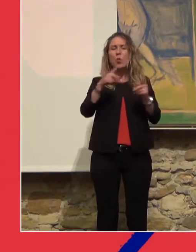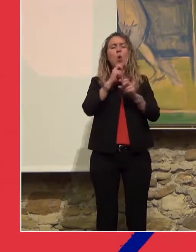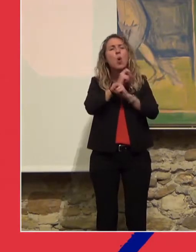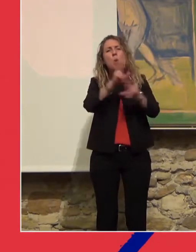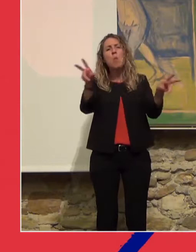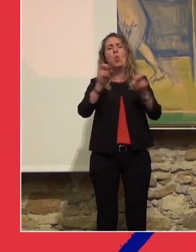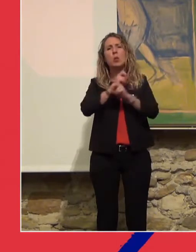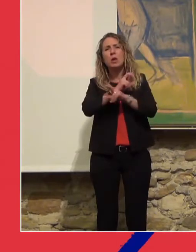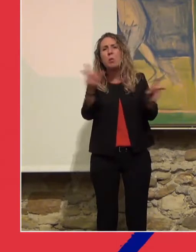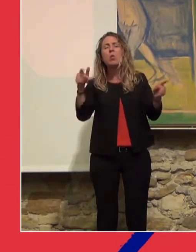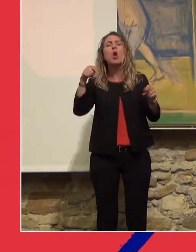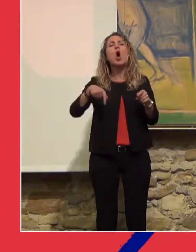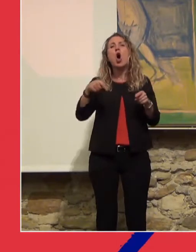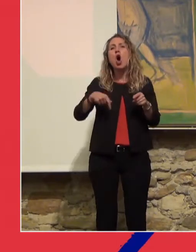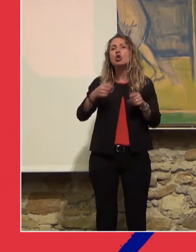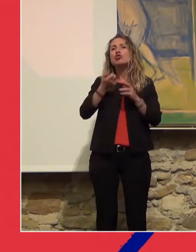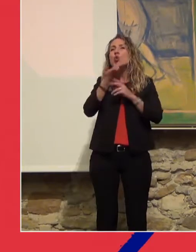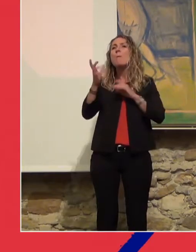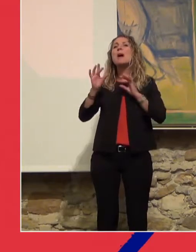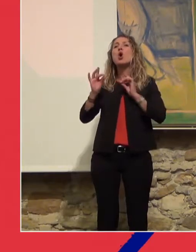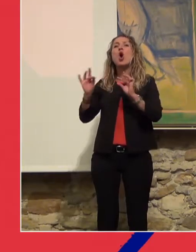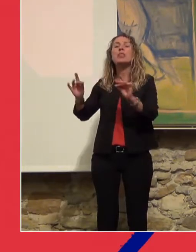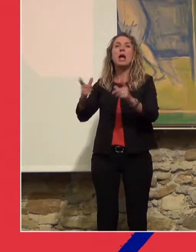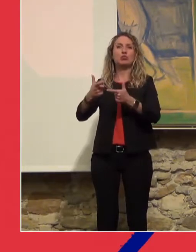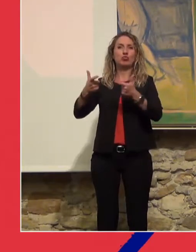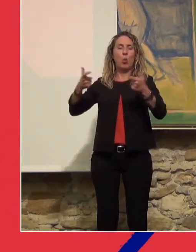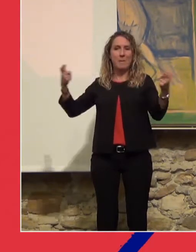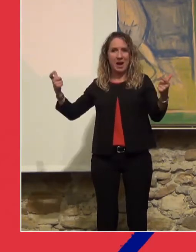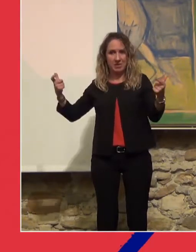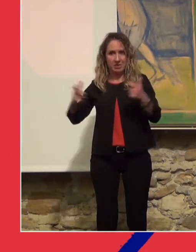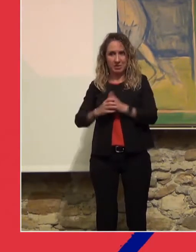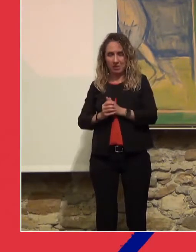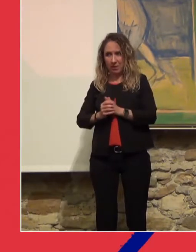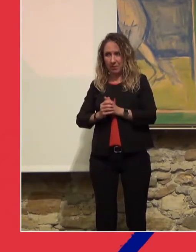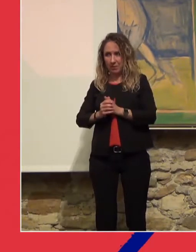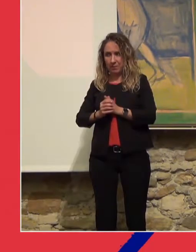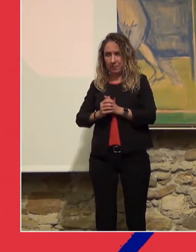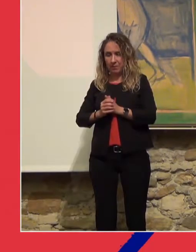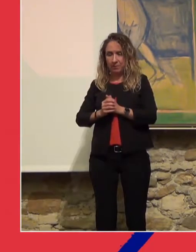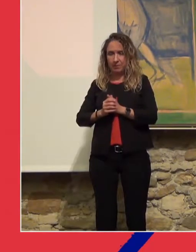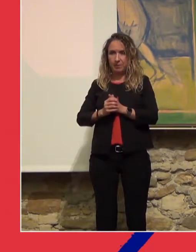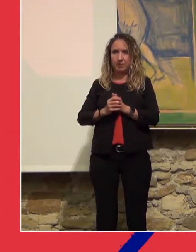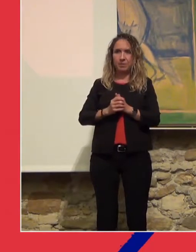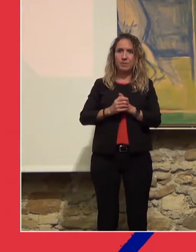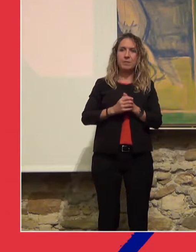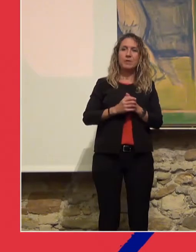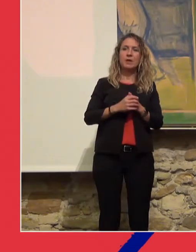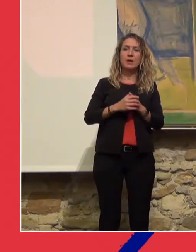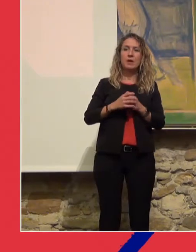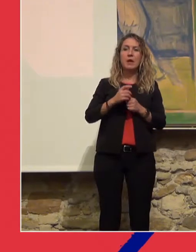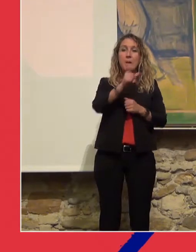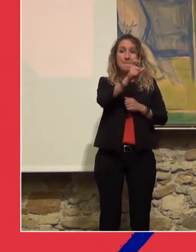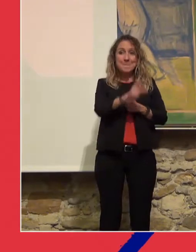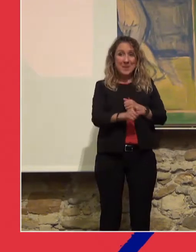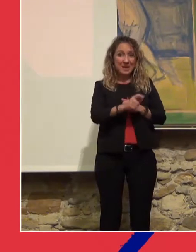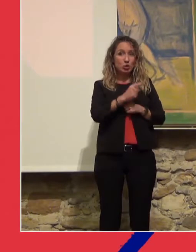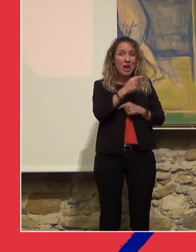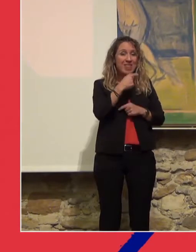e definiscono caso ogni individuo con un tampone positivo, di cui solo il 5%